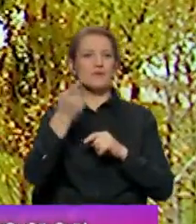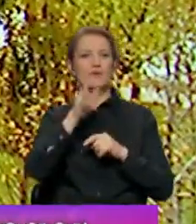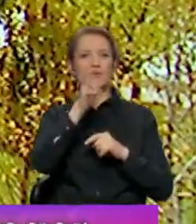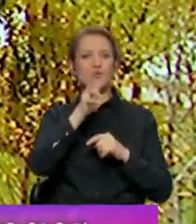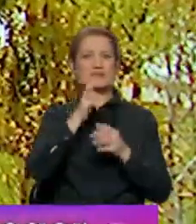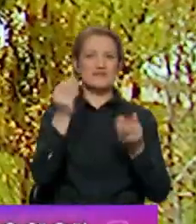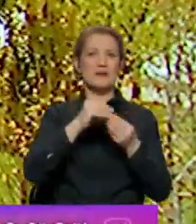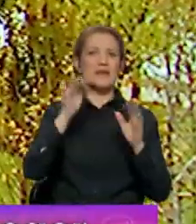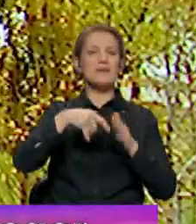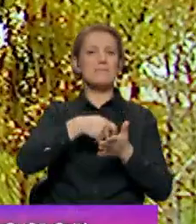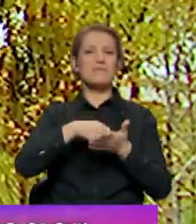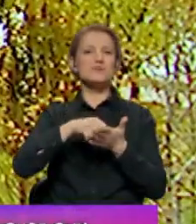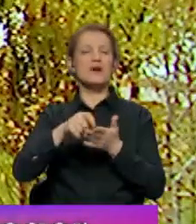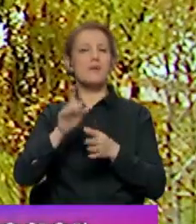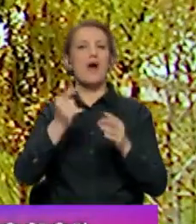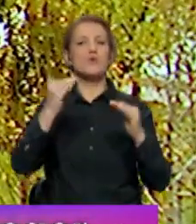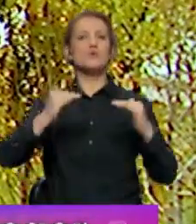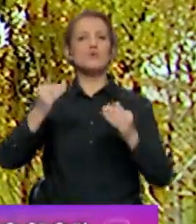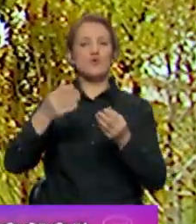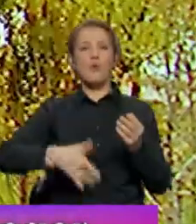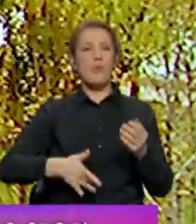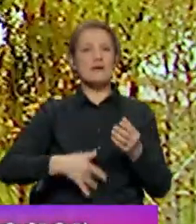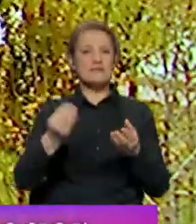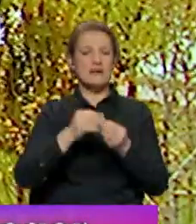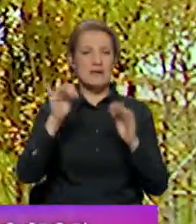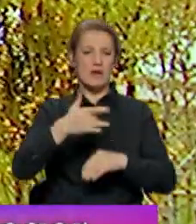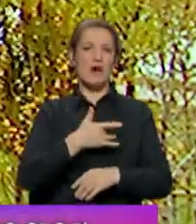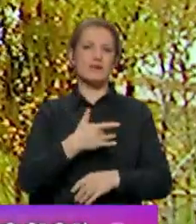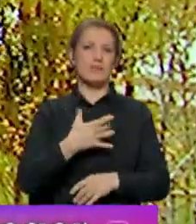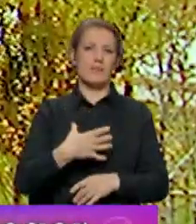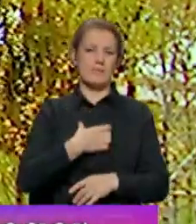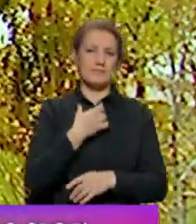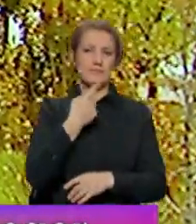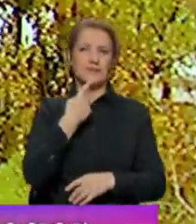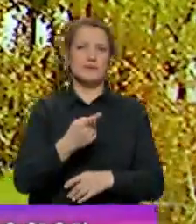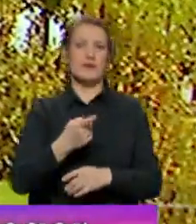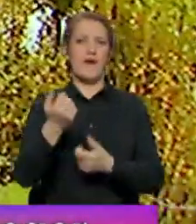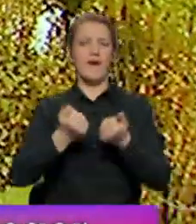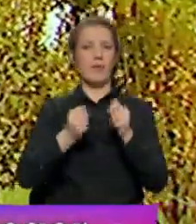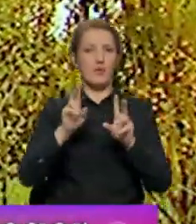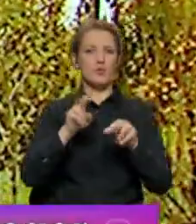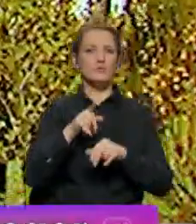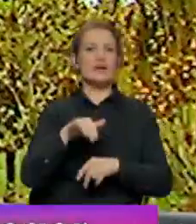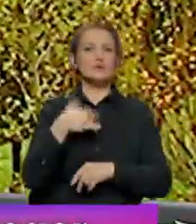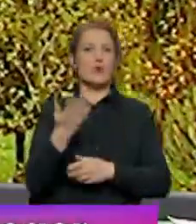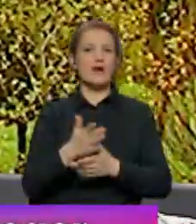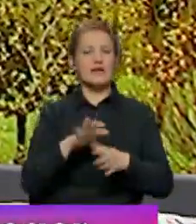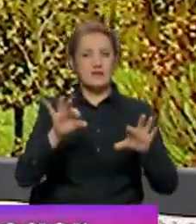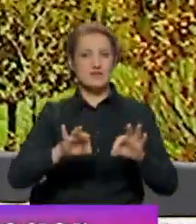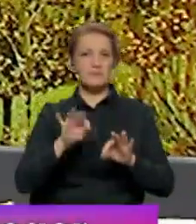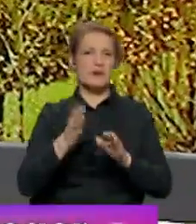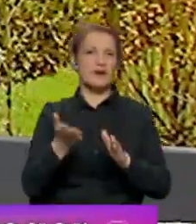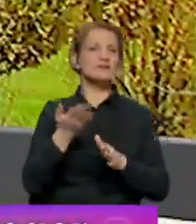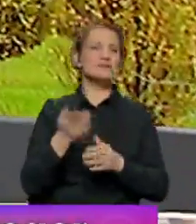zam gelirken maaşlara niye cüzi zamlar, komik zamlar geliyor? İçim acıyor demiş gönderdiği mesajda araba meselesinden sonra. Şimdi